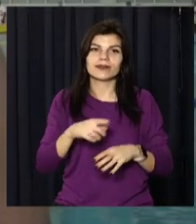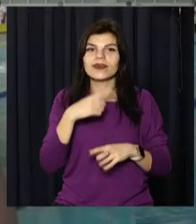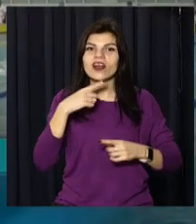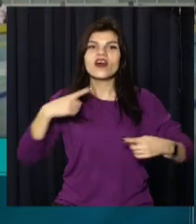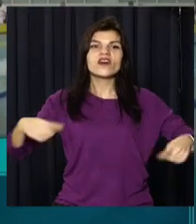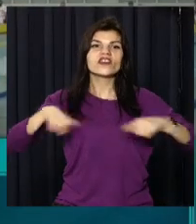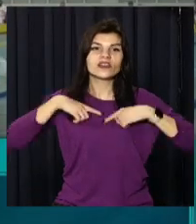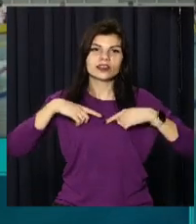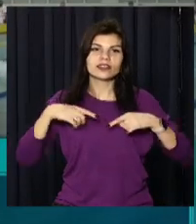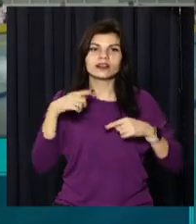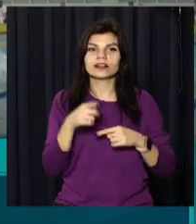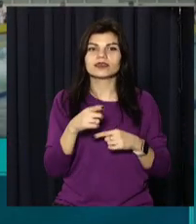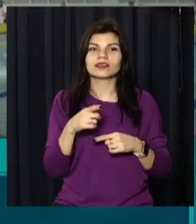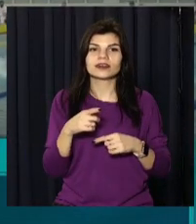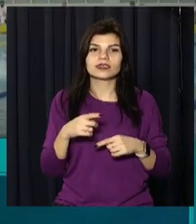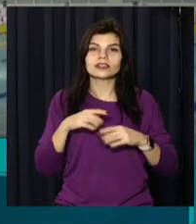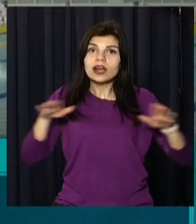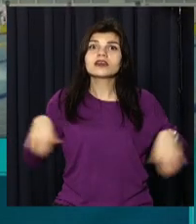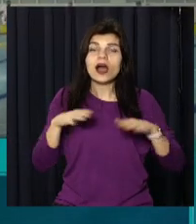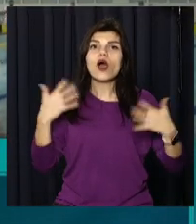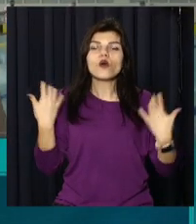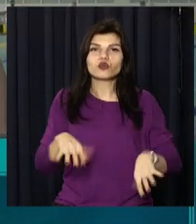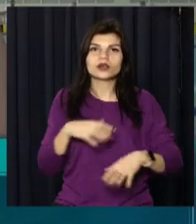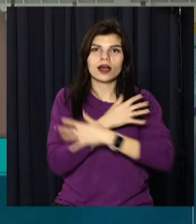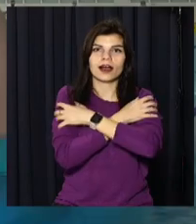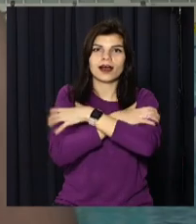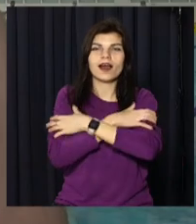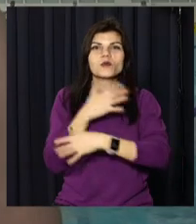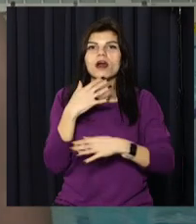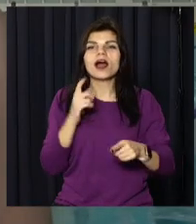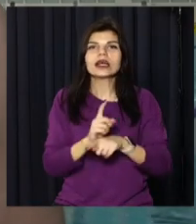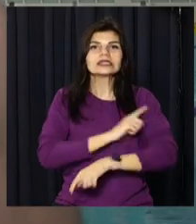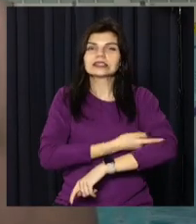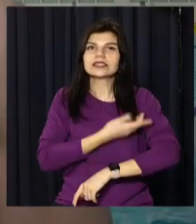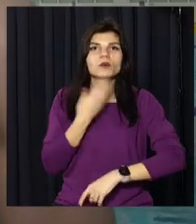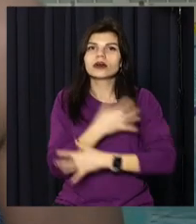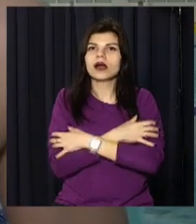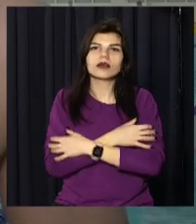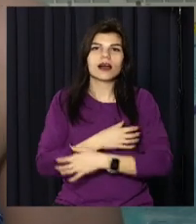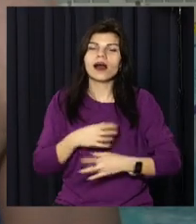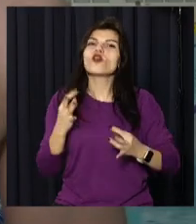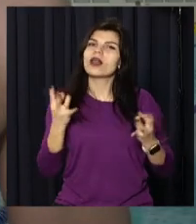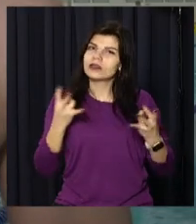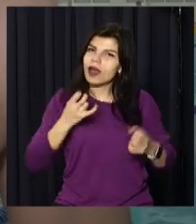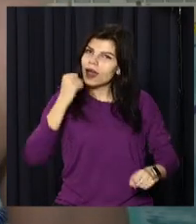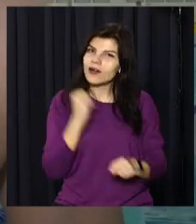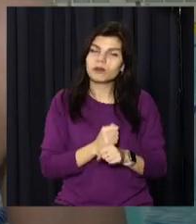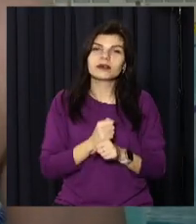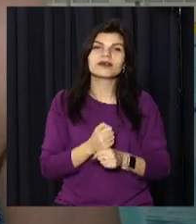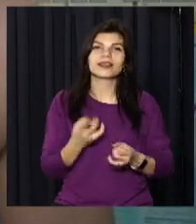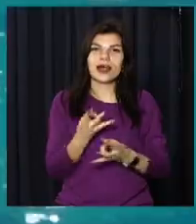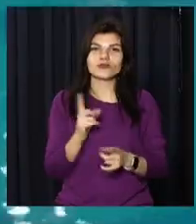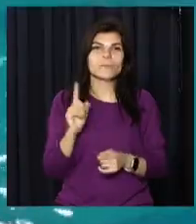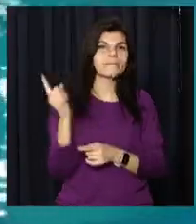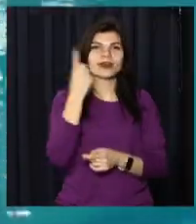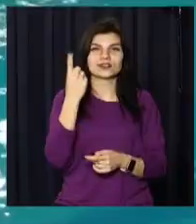коли всі м'язи перестають працювати, вже сил немає і треба допливати, щоб бути